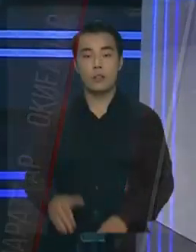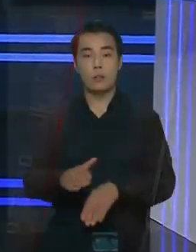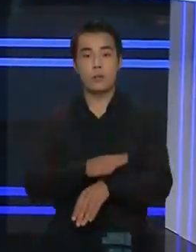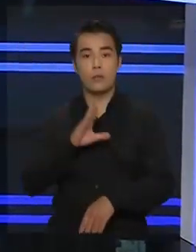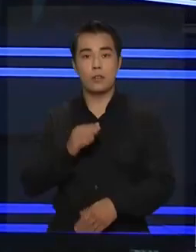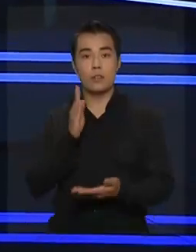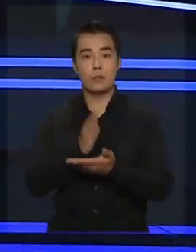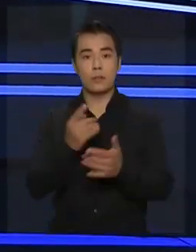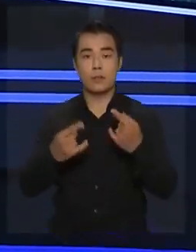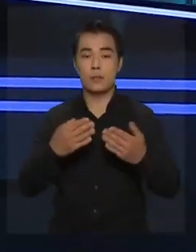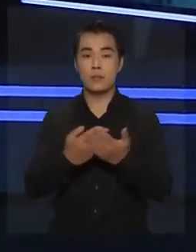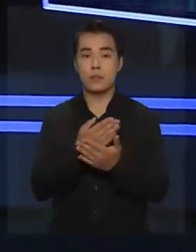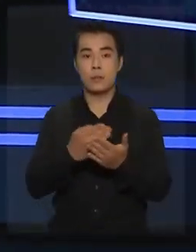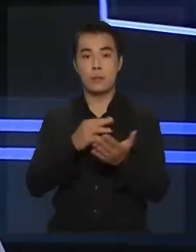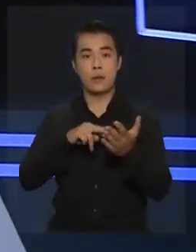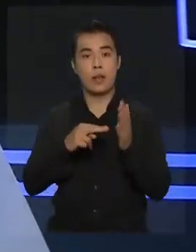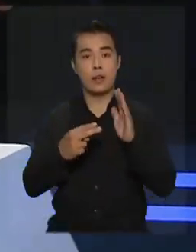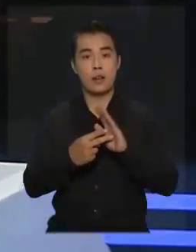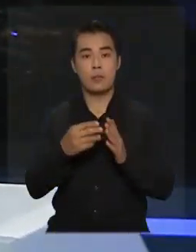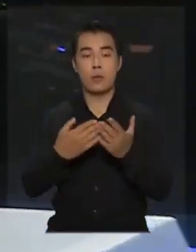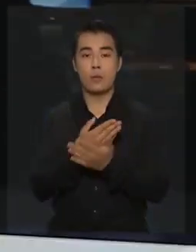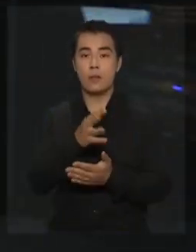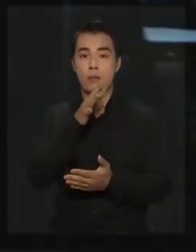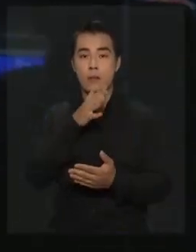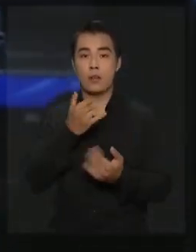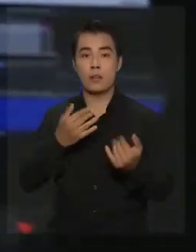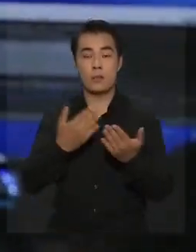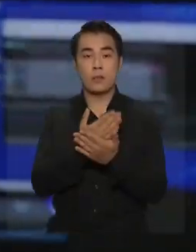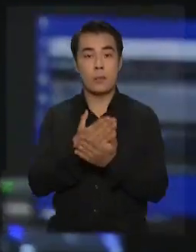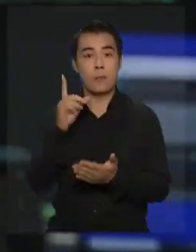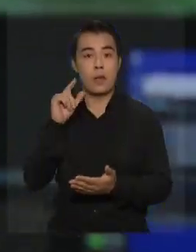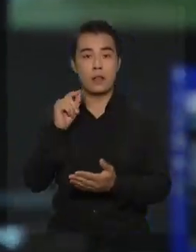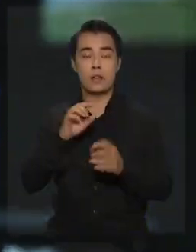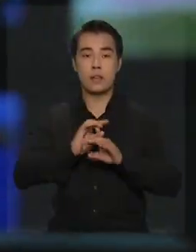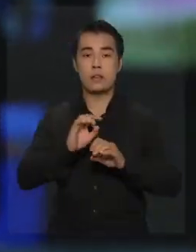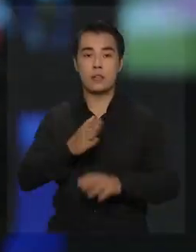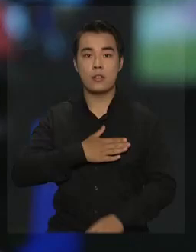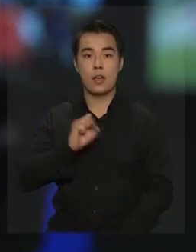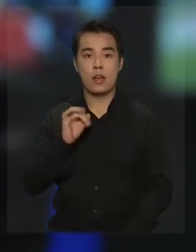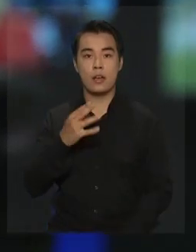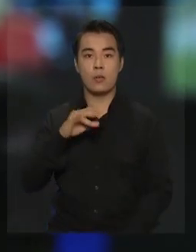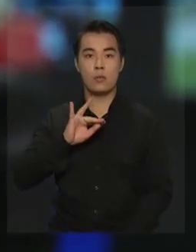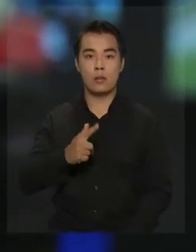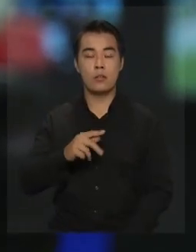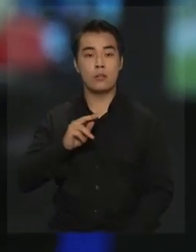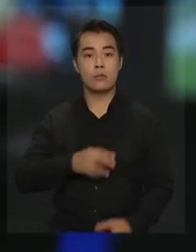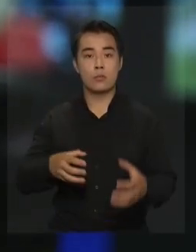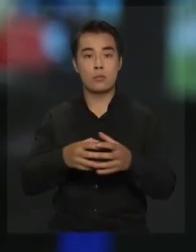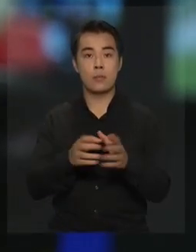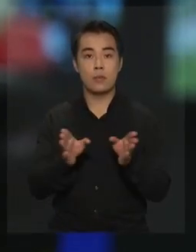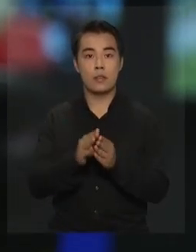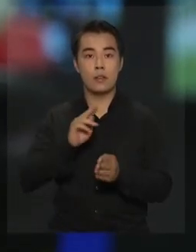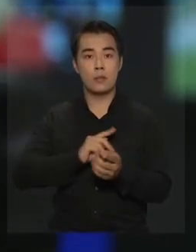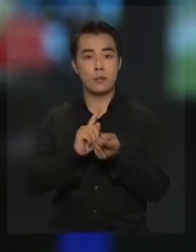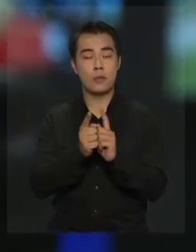Добрый вечер. В эфире информационно-аналитическая программа «Новое время». О событиях понедельника расскажу вам я, Айгуль Мукей. В студии вместе со мной